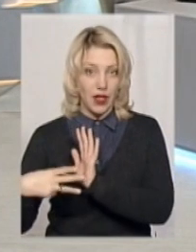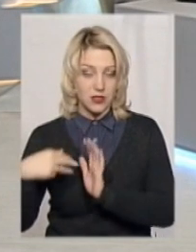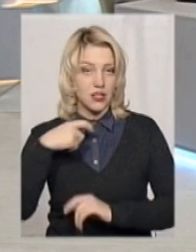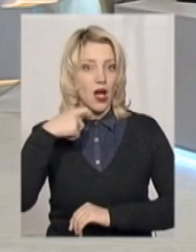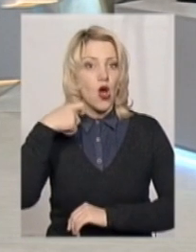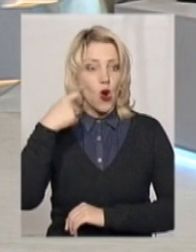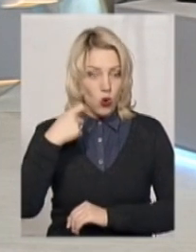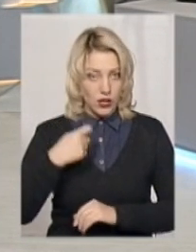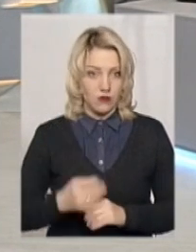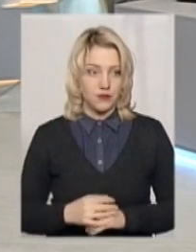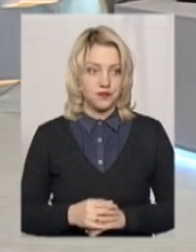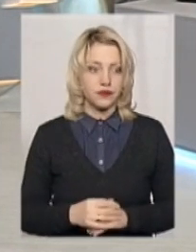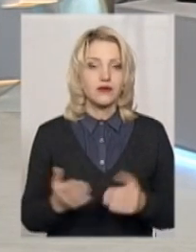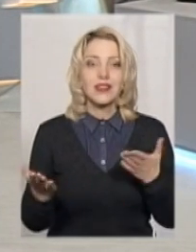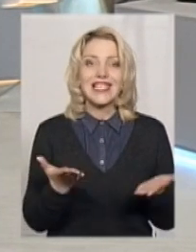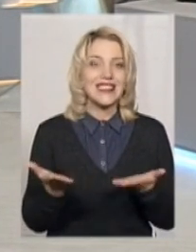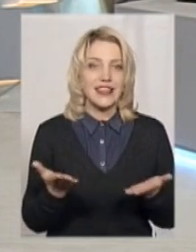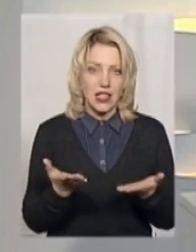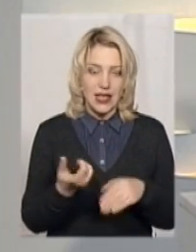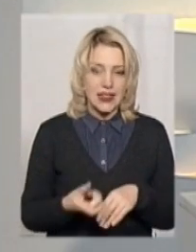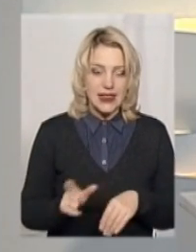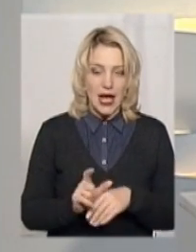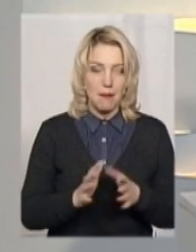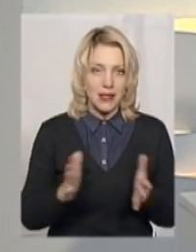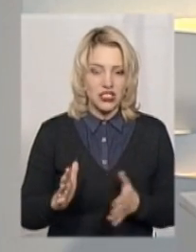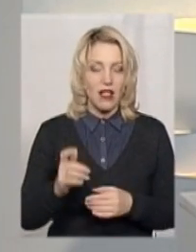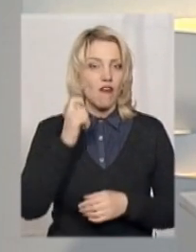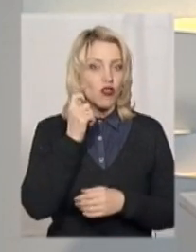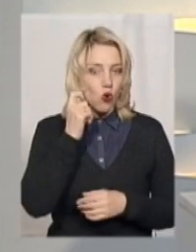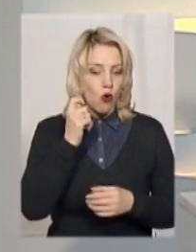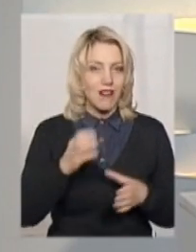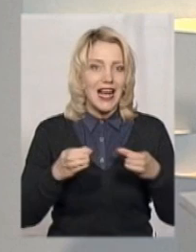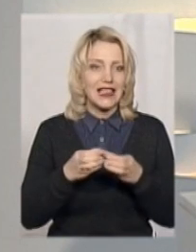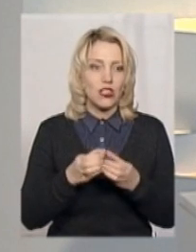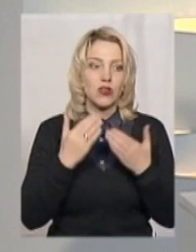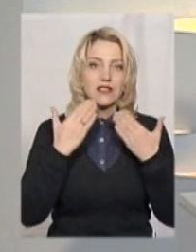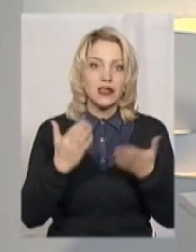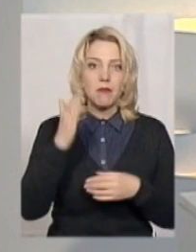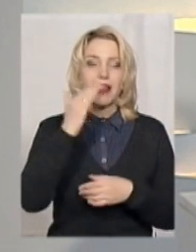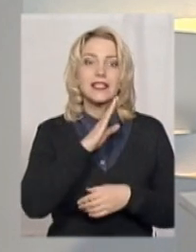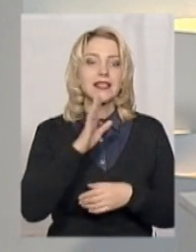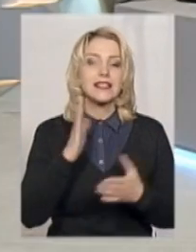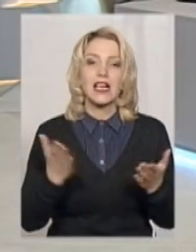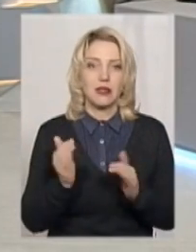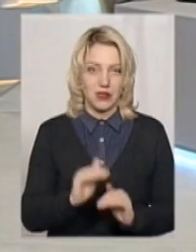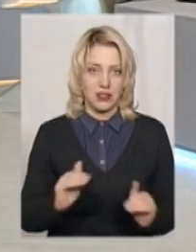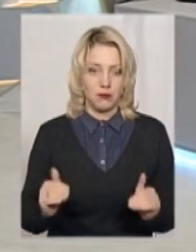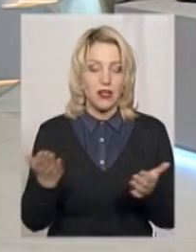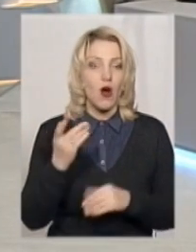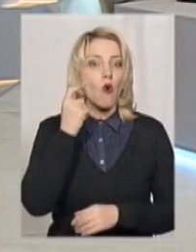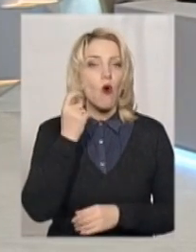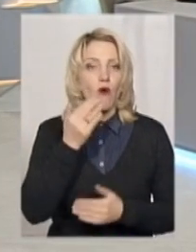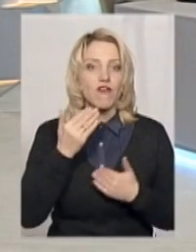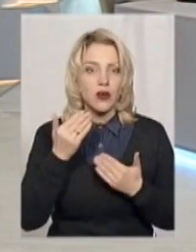років. Які найбільша вікова категорія до вас звертається? От, батьків з якими дітьми? Якого віку?